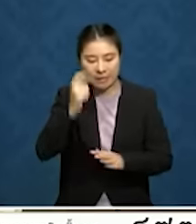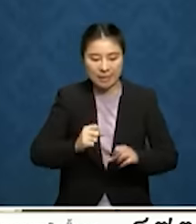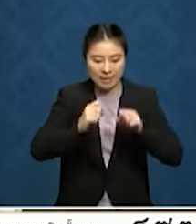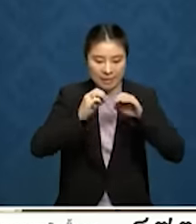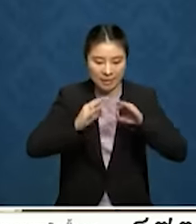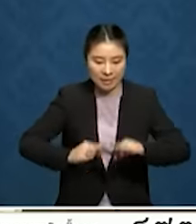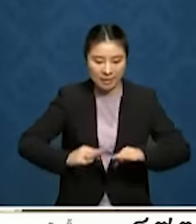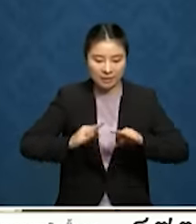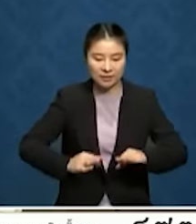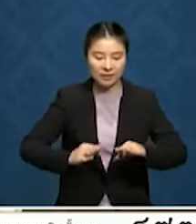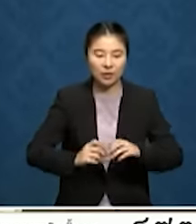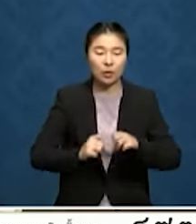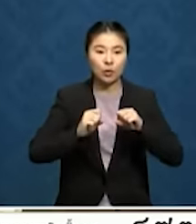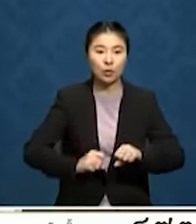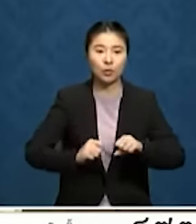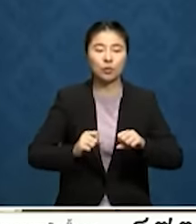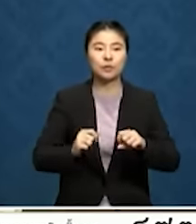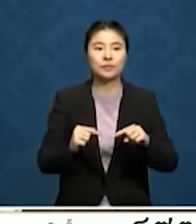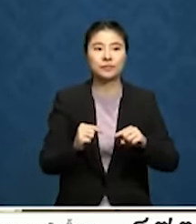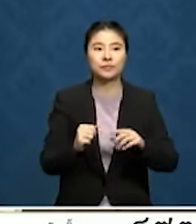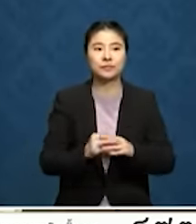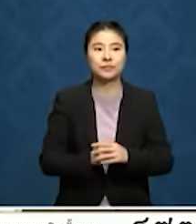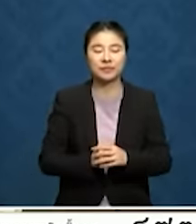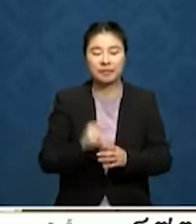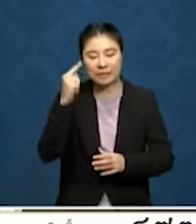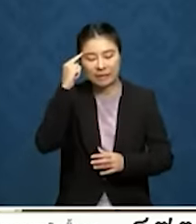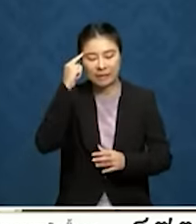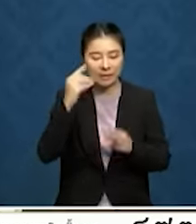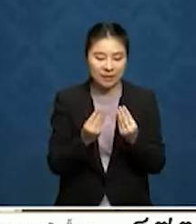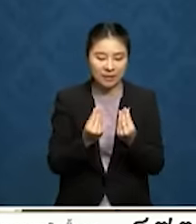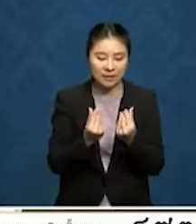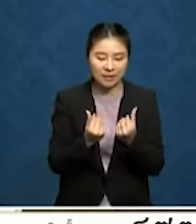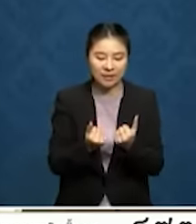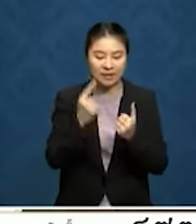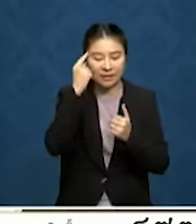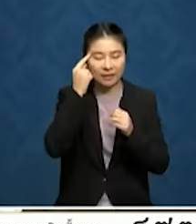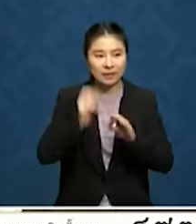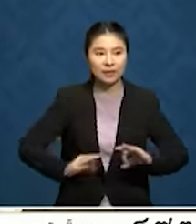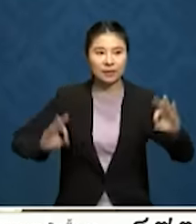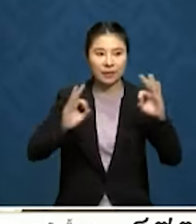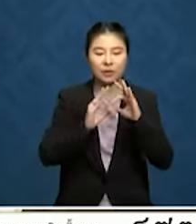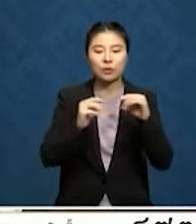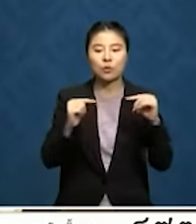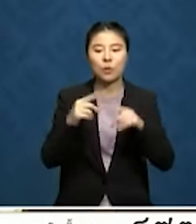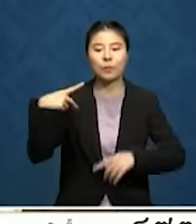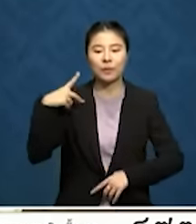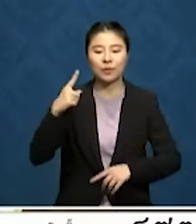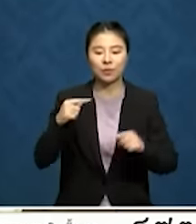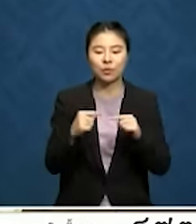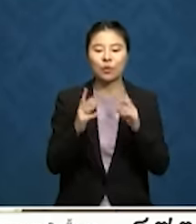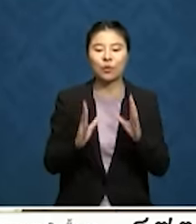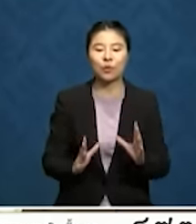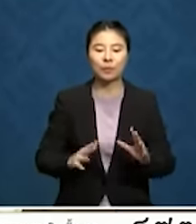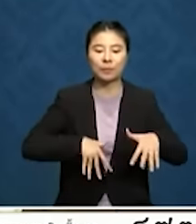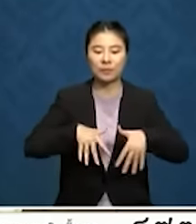การลงมติต่างๆด้วยความรอบคอบโดยคำนึงถึงผลประโยชน์ของประชาชน